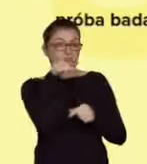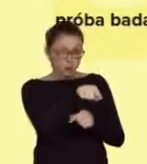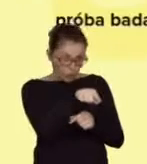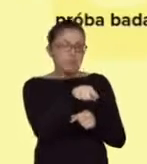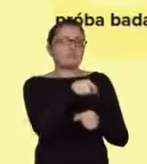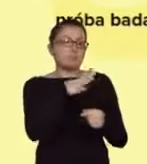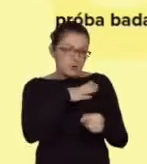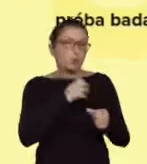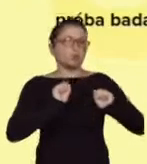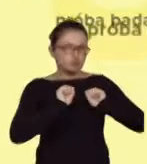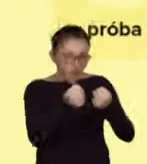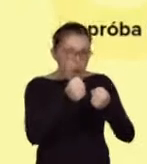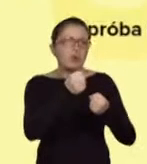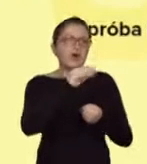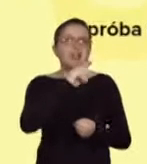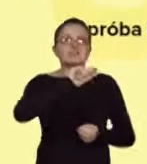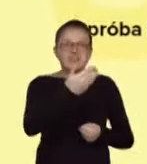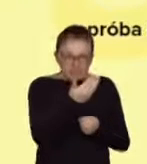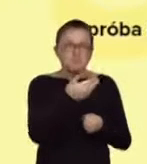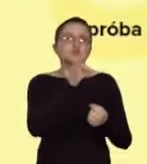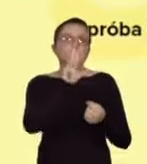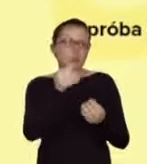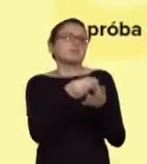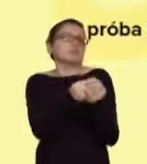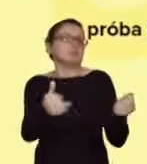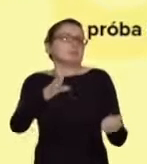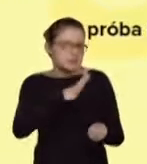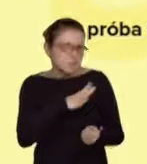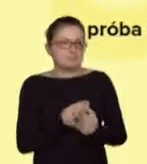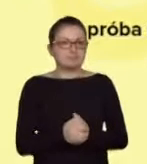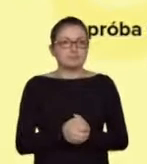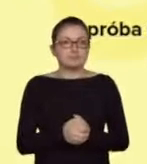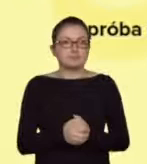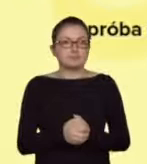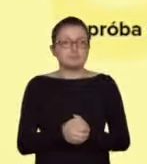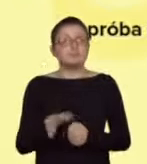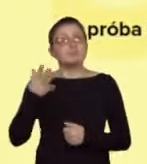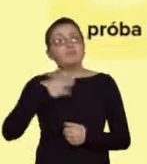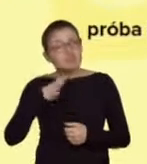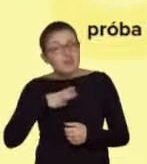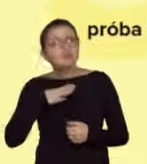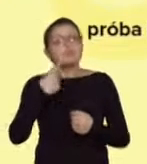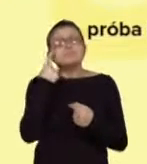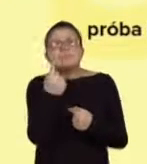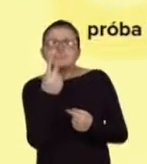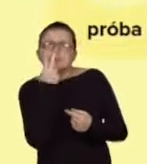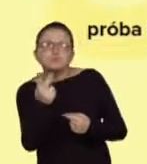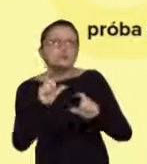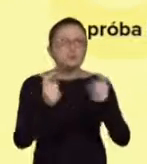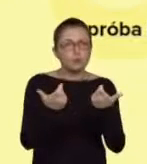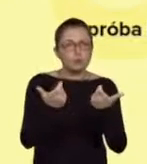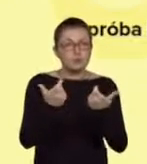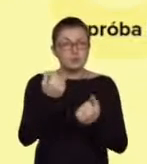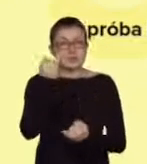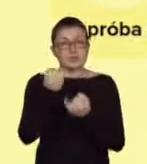enzymatyczne trawiące skrobie. Warto zwrócić uwagę, że gdyby zmienić pytanie badawcze, na przykład na